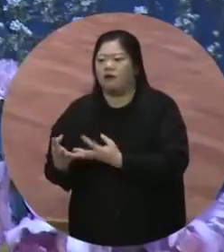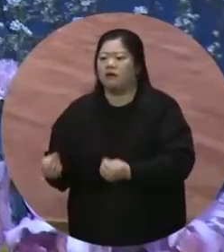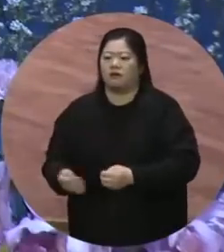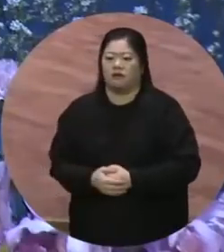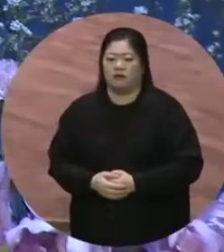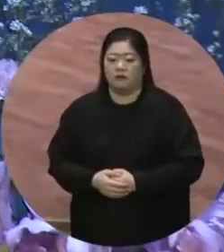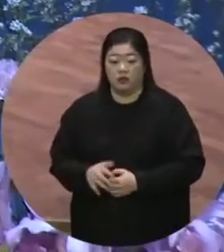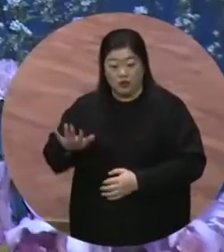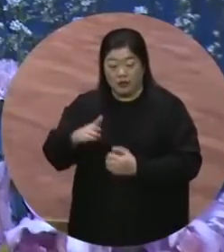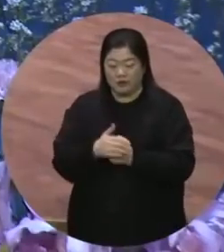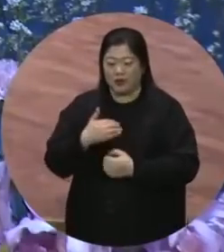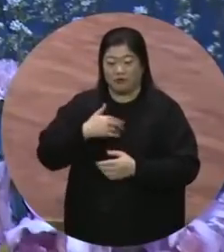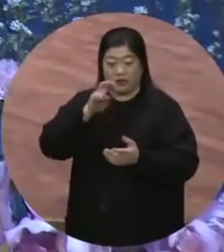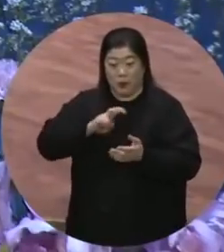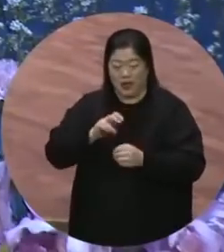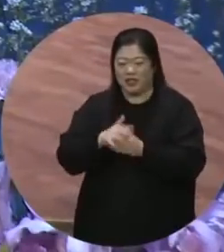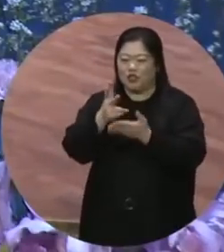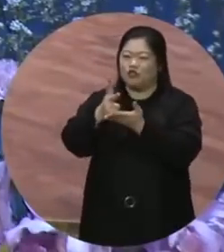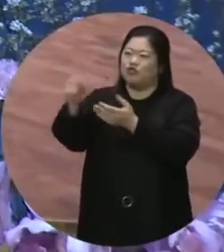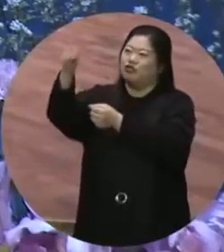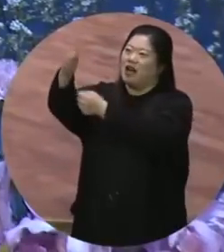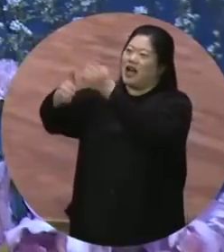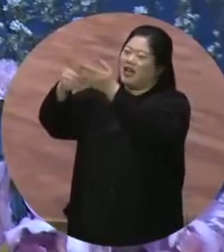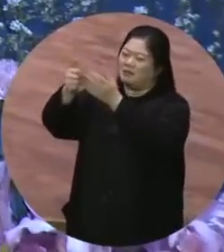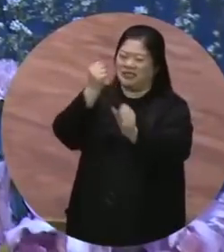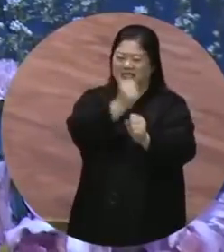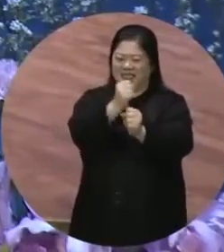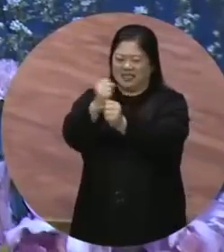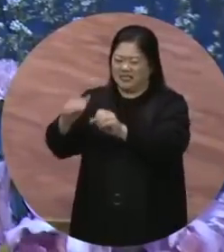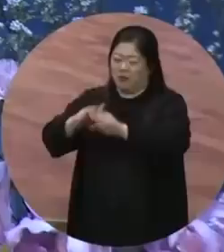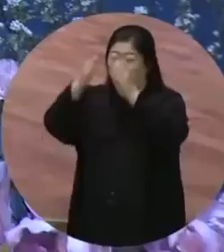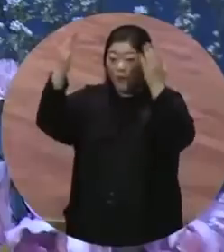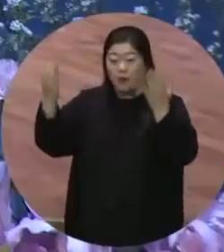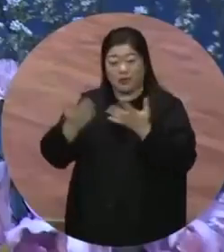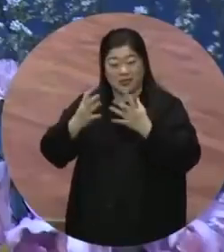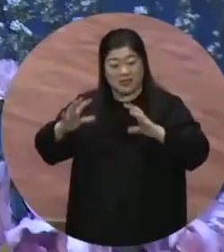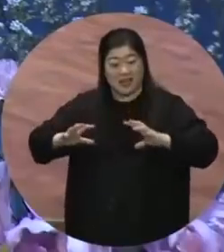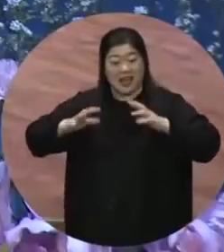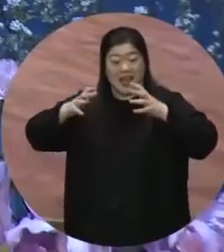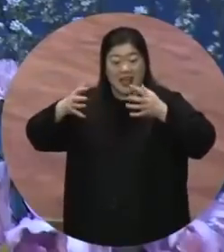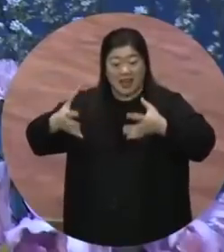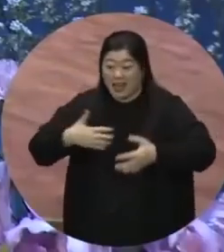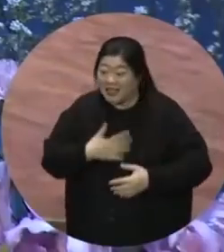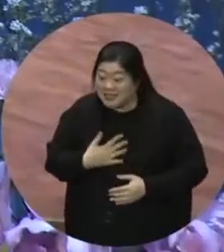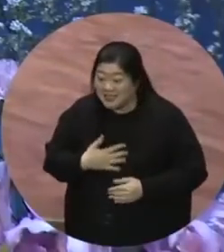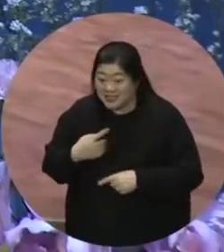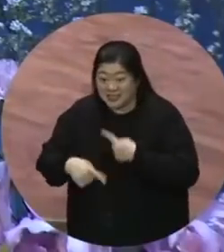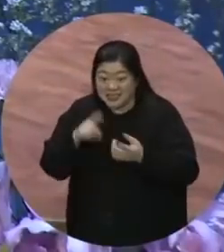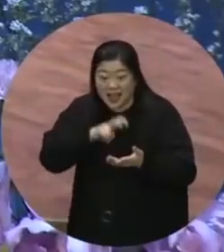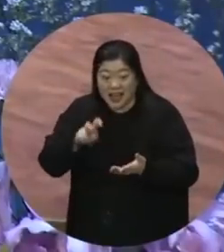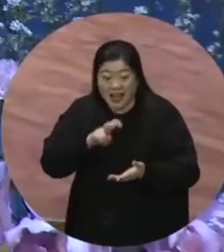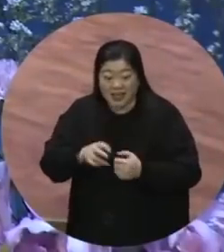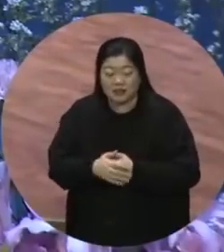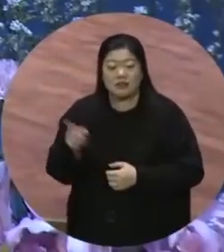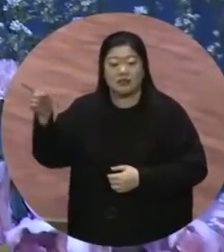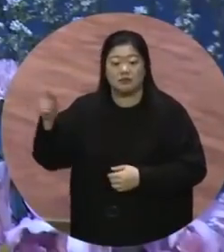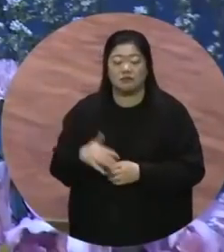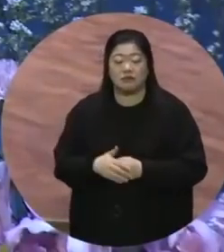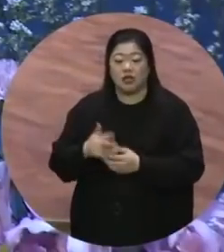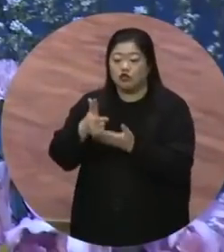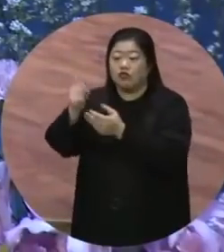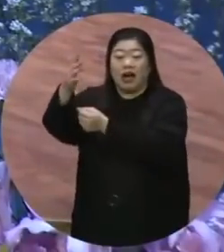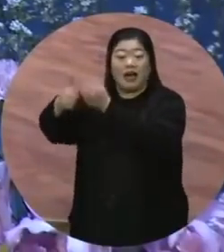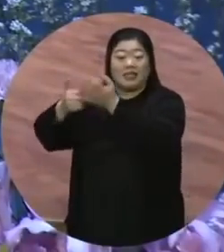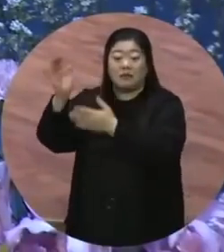주 하나님 지으신 모든 세계를 찬양하잖아요. 40장 찬양을 부르는데, 이 사람들,